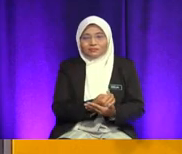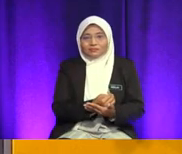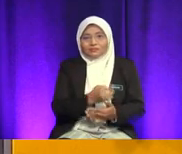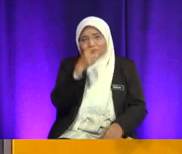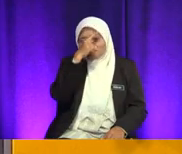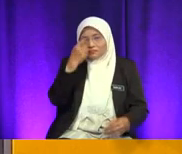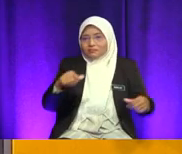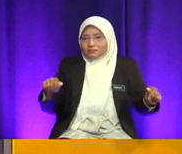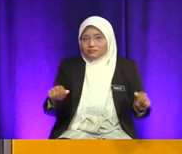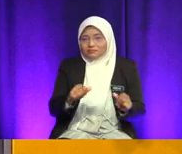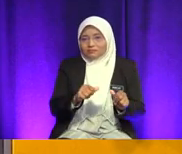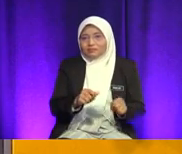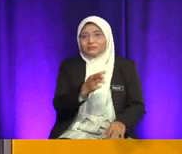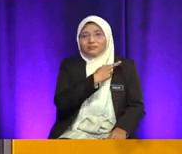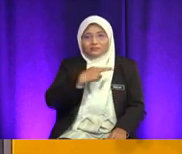berperan